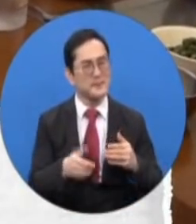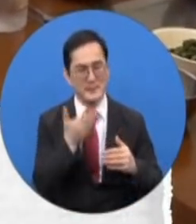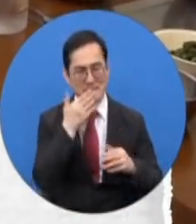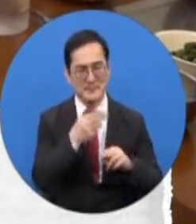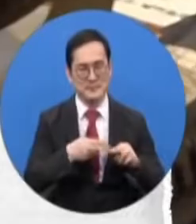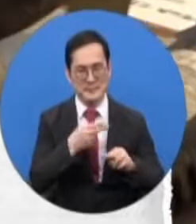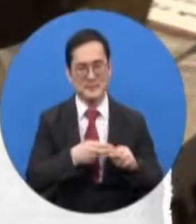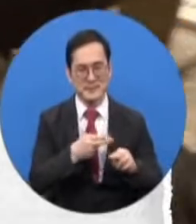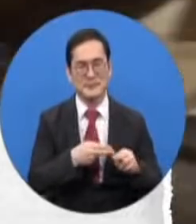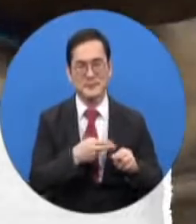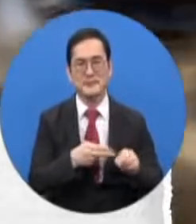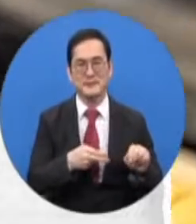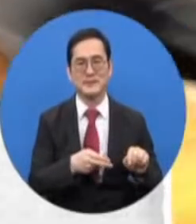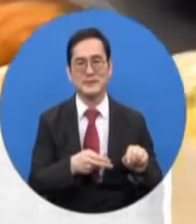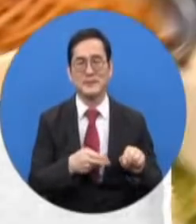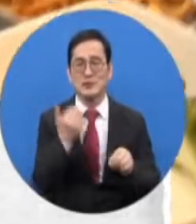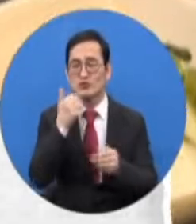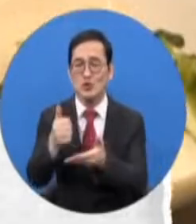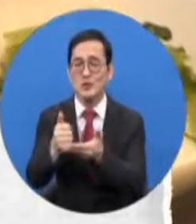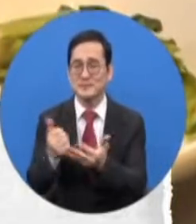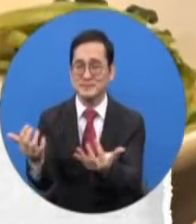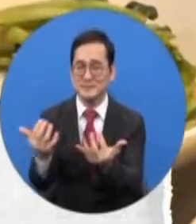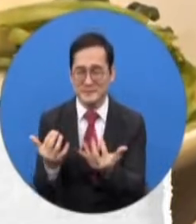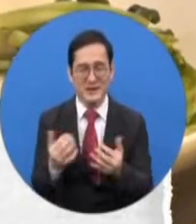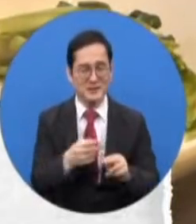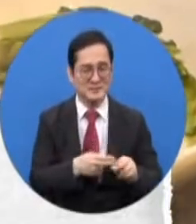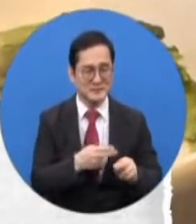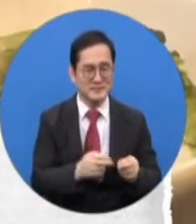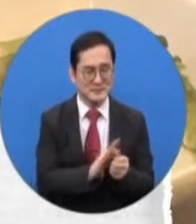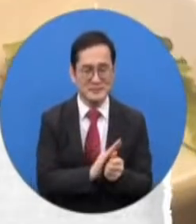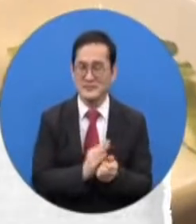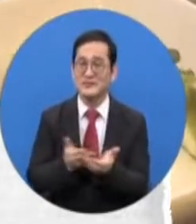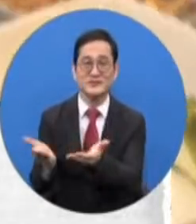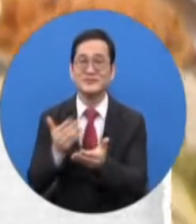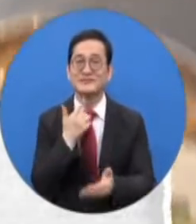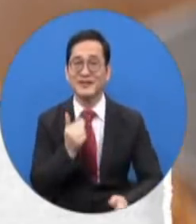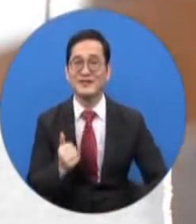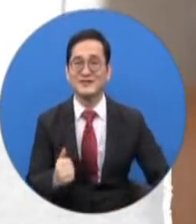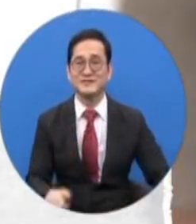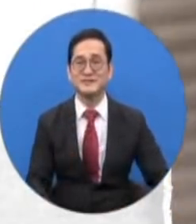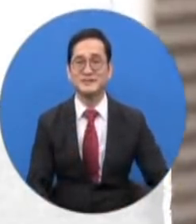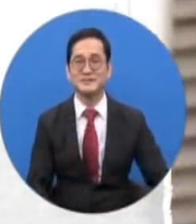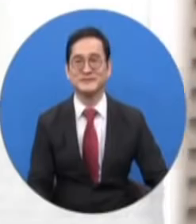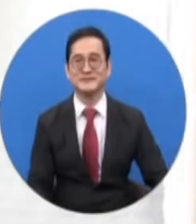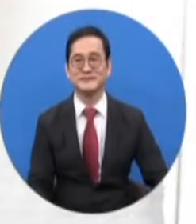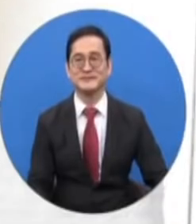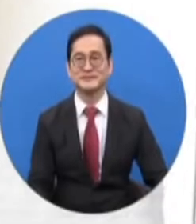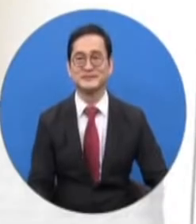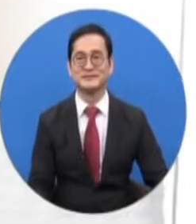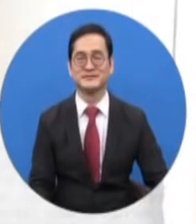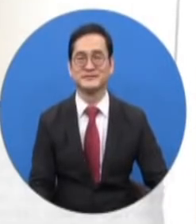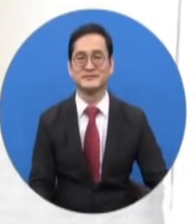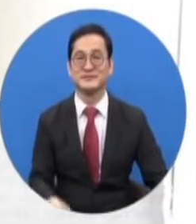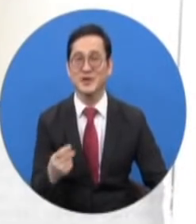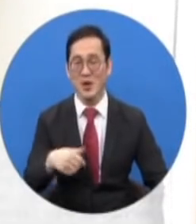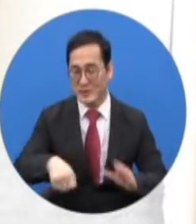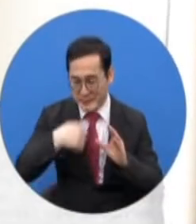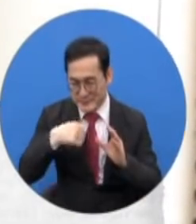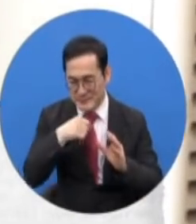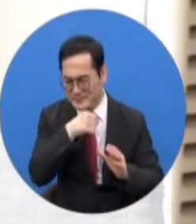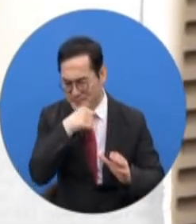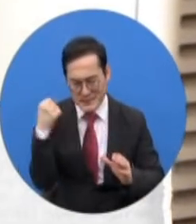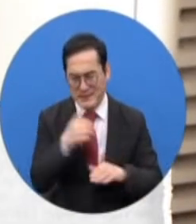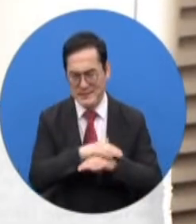그걸 운영하면서 직접 이제 요리를 했던 경험도 있기 때문에 요 밥과 관련해서는 일단은 식사를 굉장히 맛있게 먹는다.